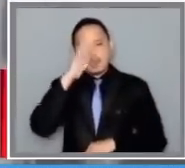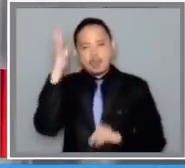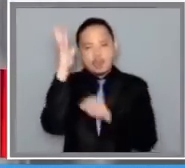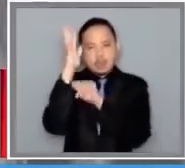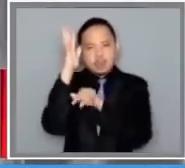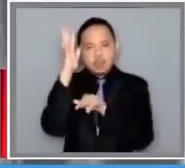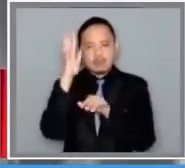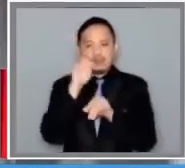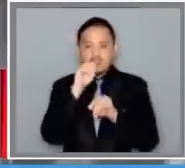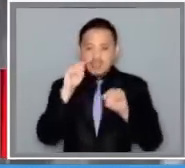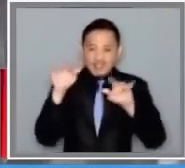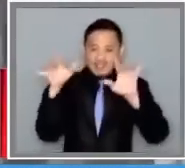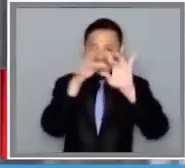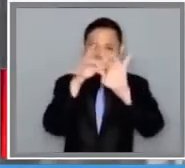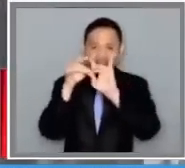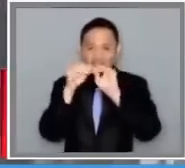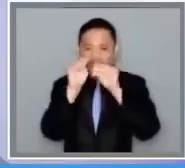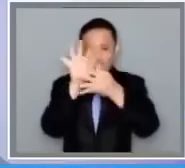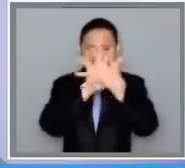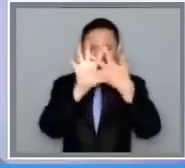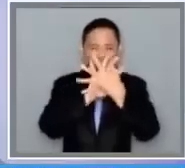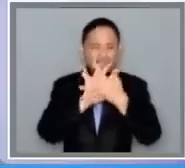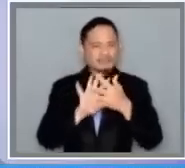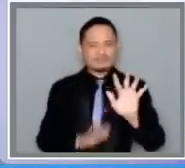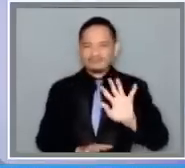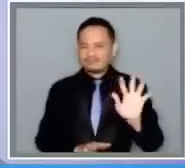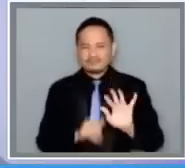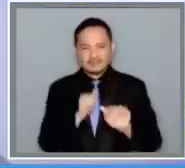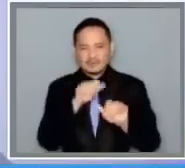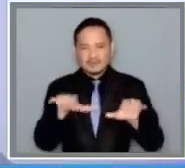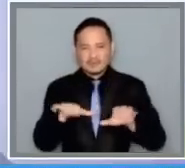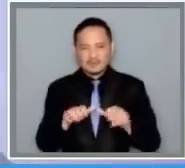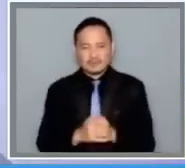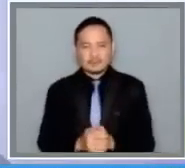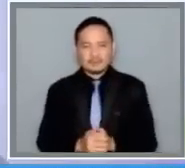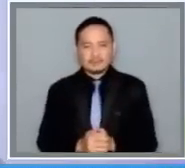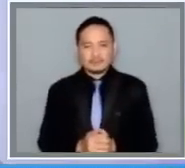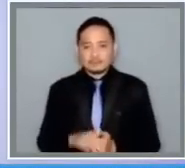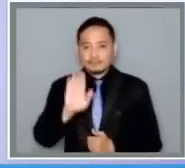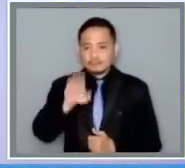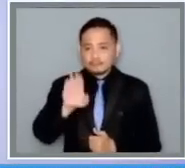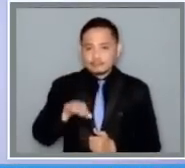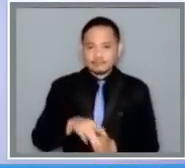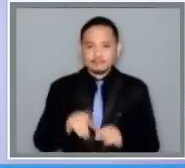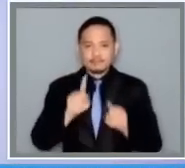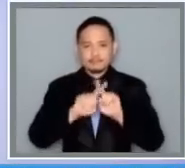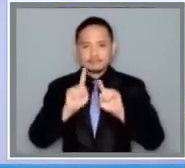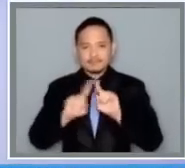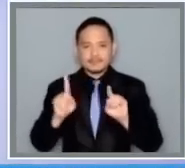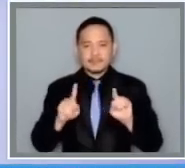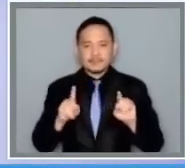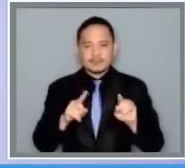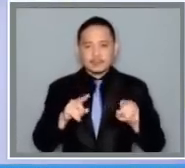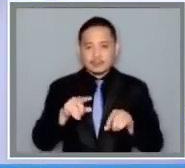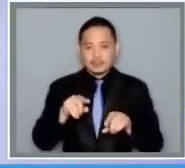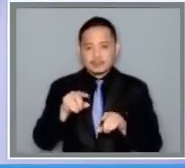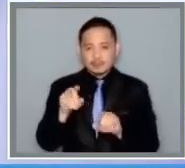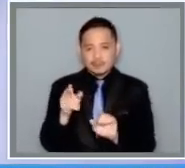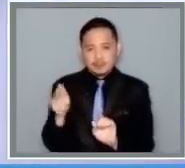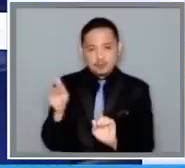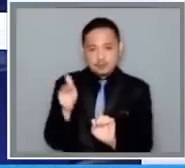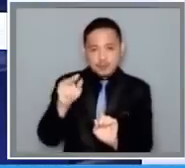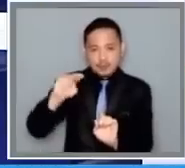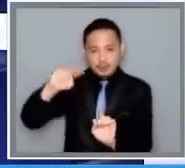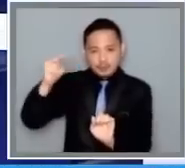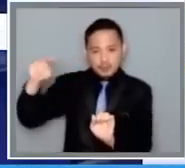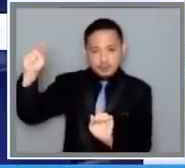Oo, tama. Samantala, kanselado ang ilang aktibidad sa Socorro, Surigao del Norte. Kasabay ng